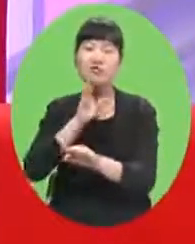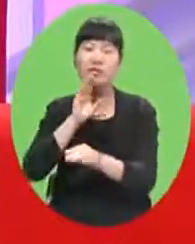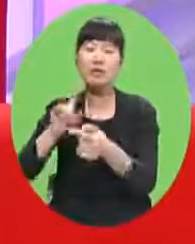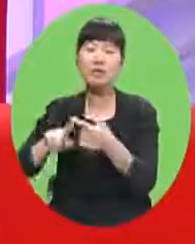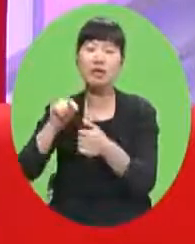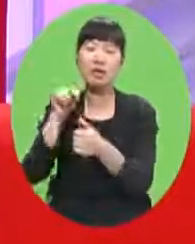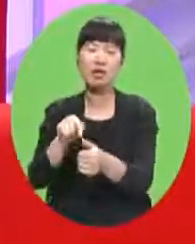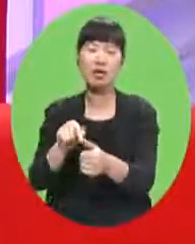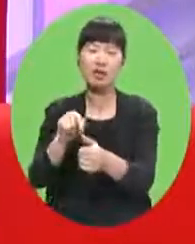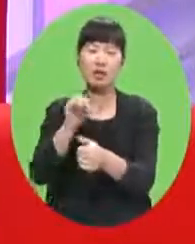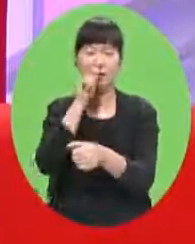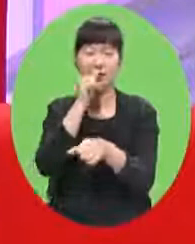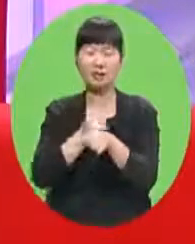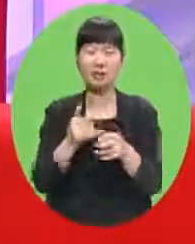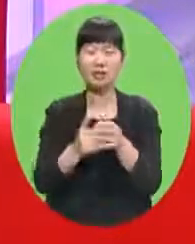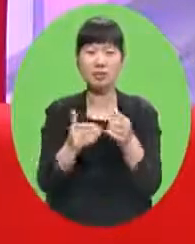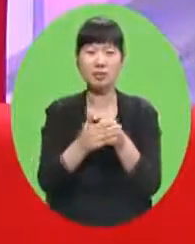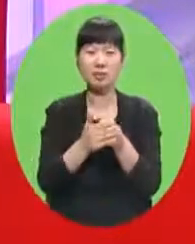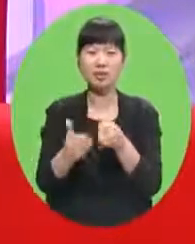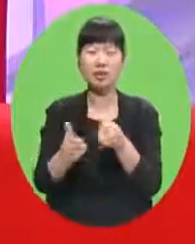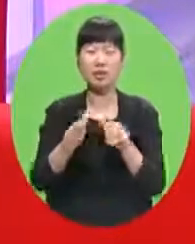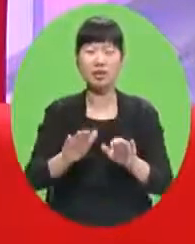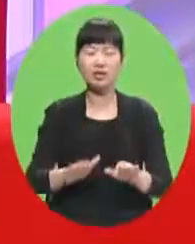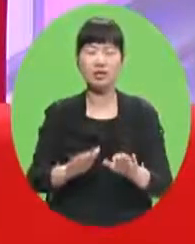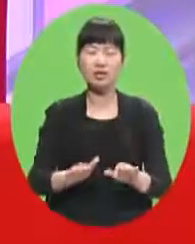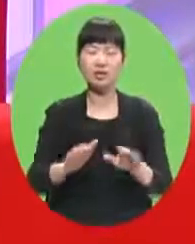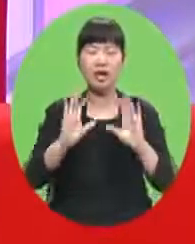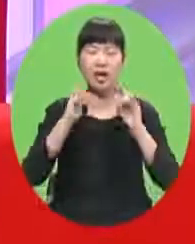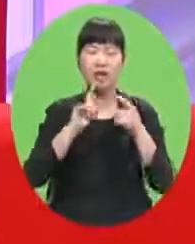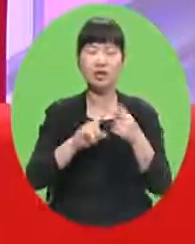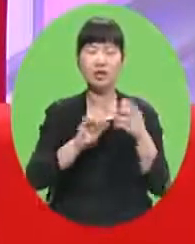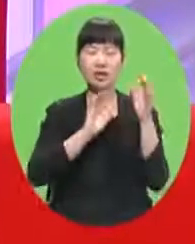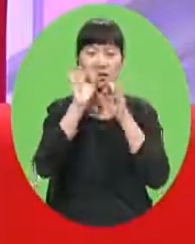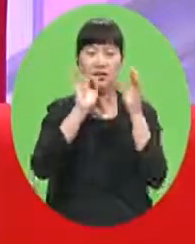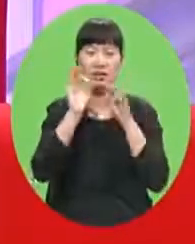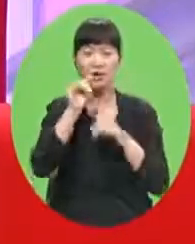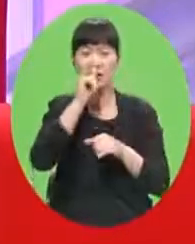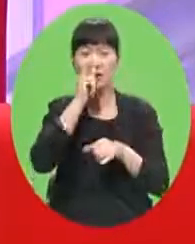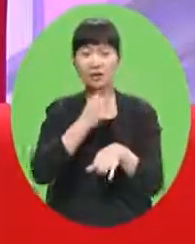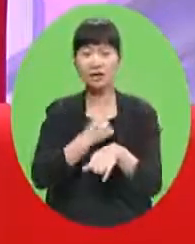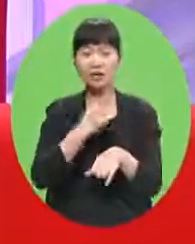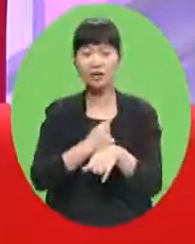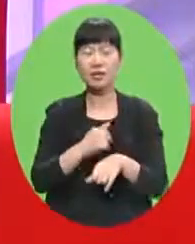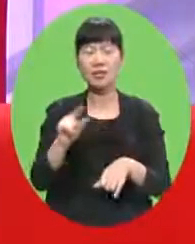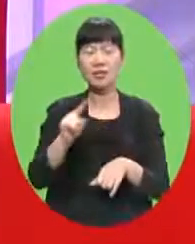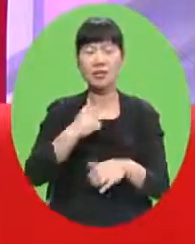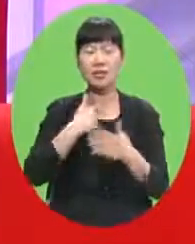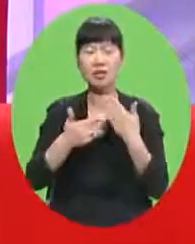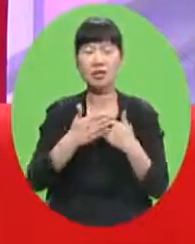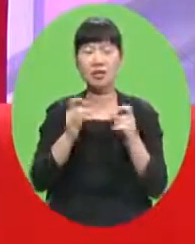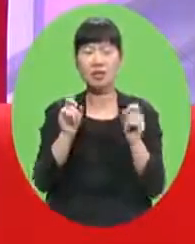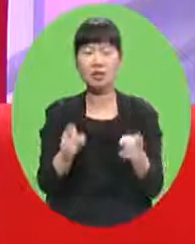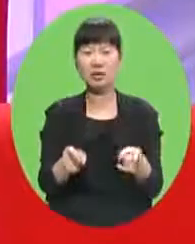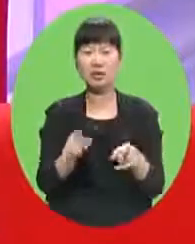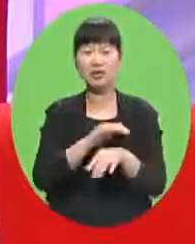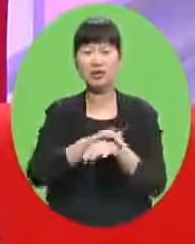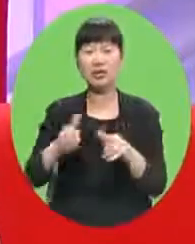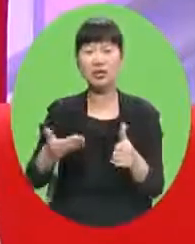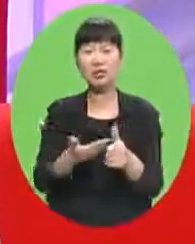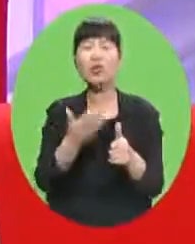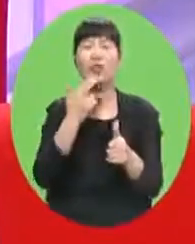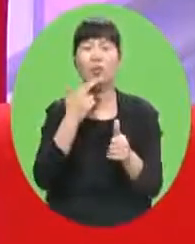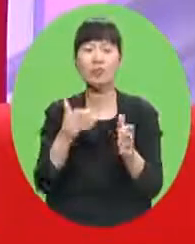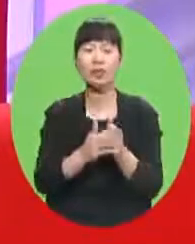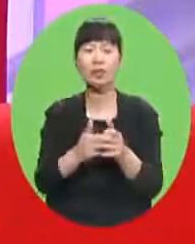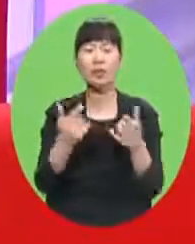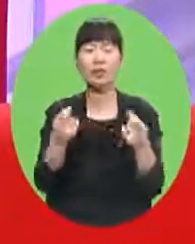그러니까 자꾸 지시를 하게 돼서 이 아이가 실제로 시행착오를 할 수 있는 어떤 경험과 기회를 잘 안 주는 경향이